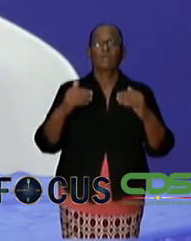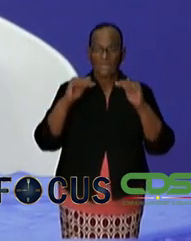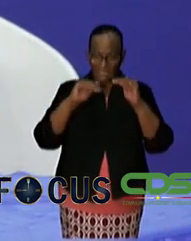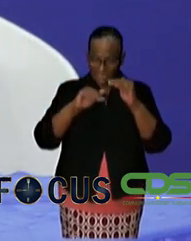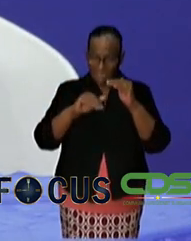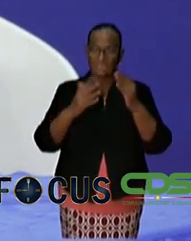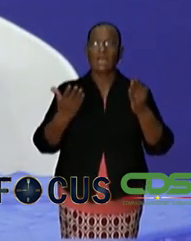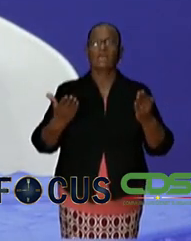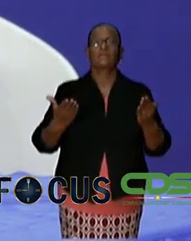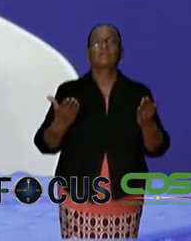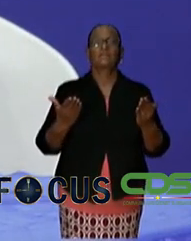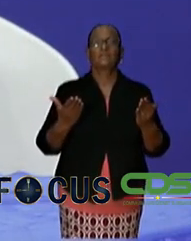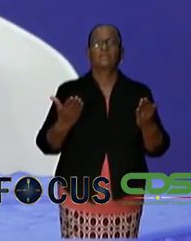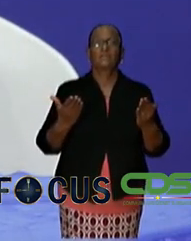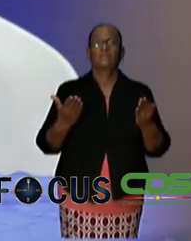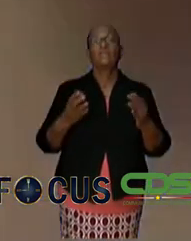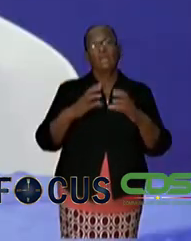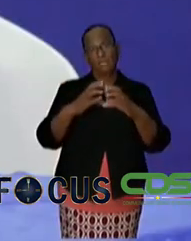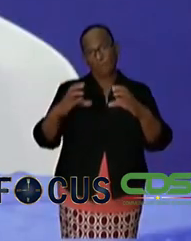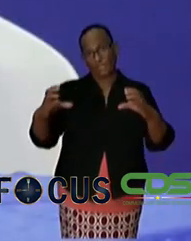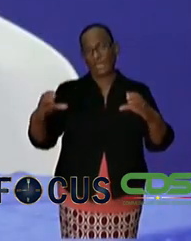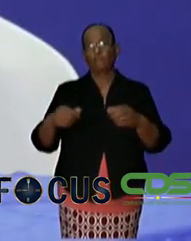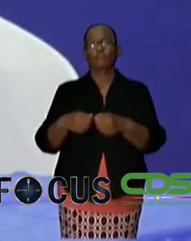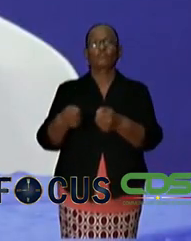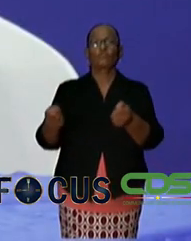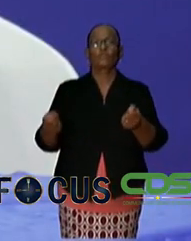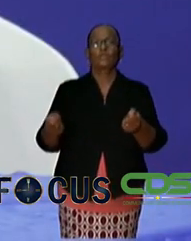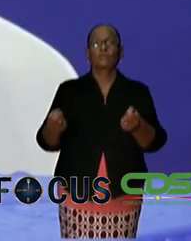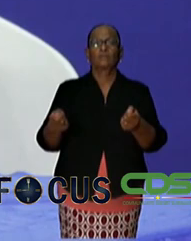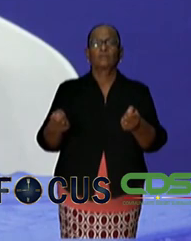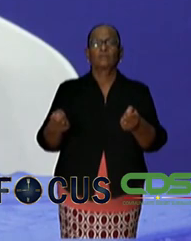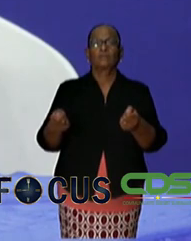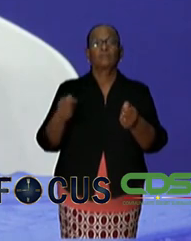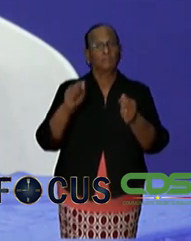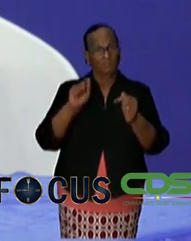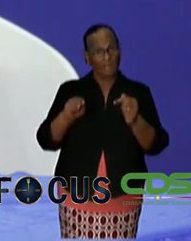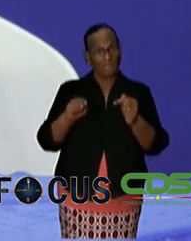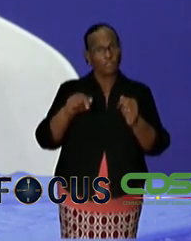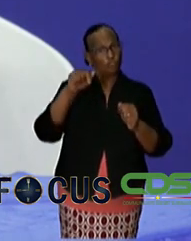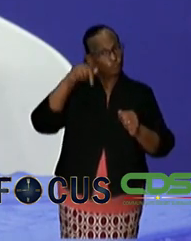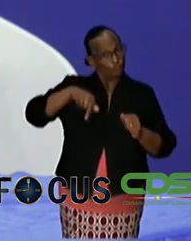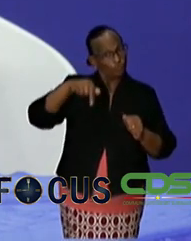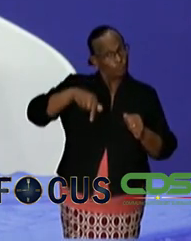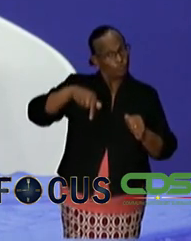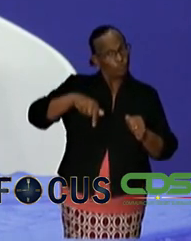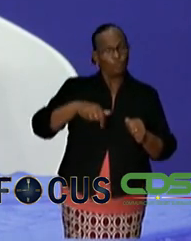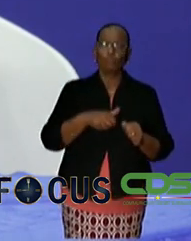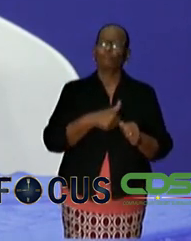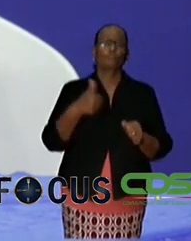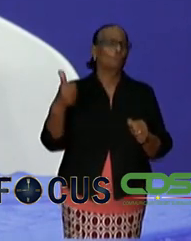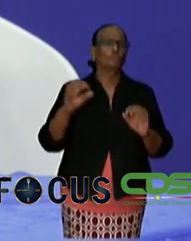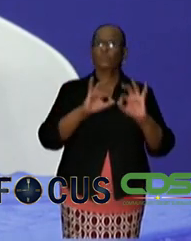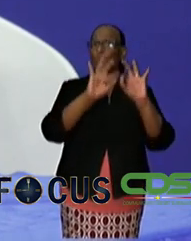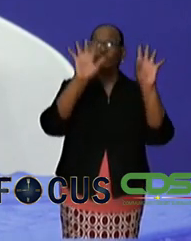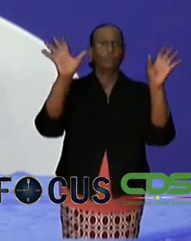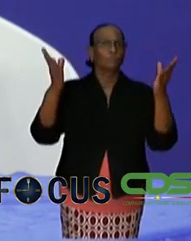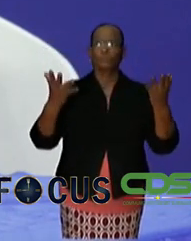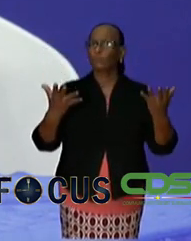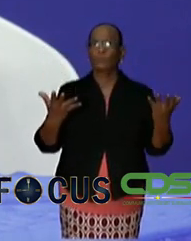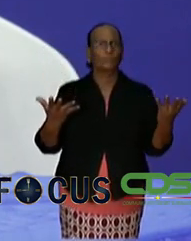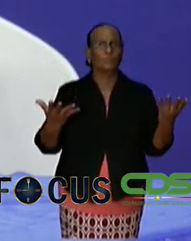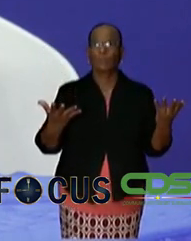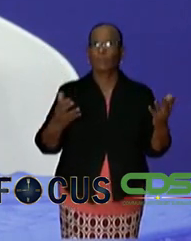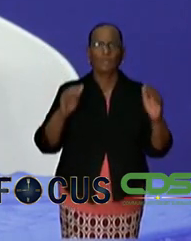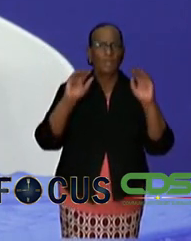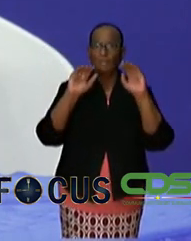in de bedrijfsvoering. Want dat is op dit moment niet helemaal helder. Informatie die